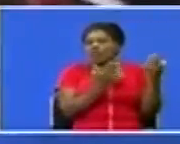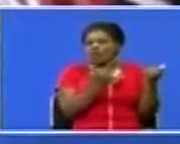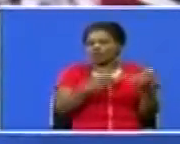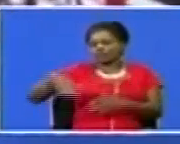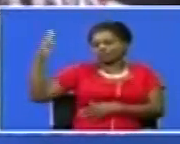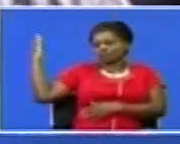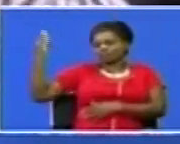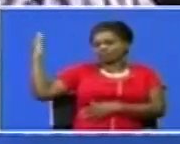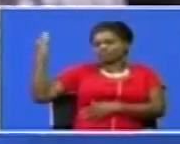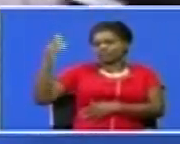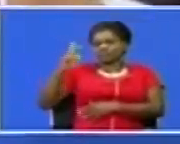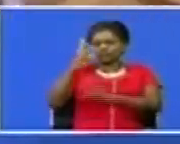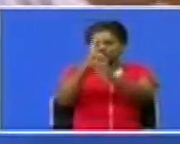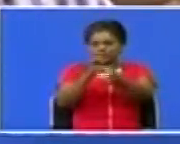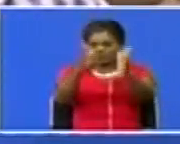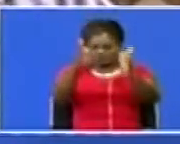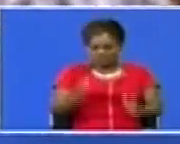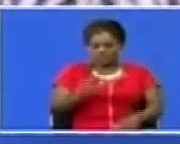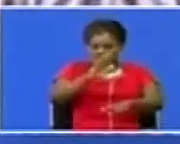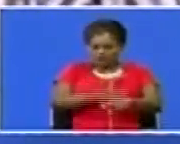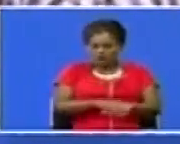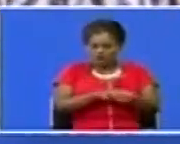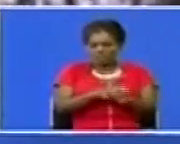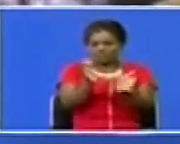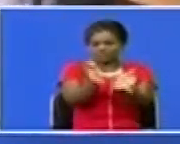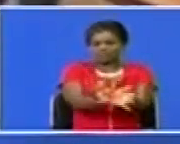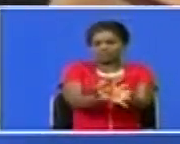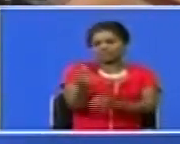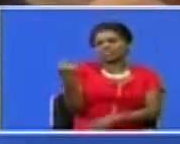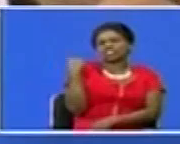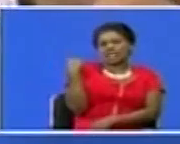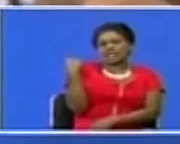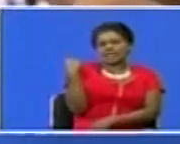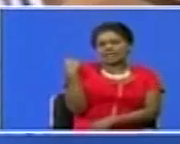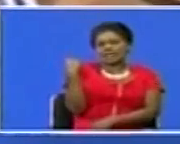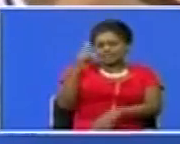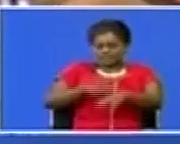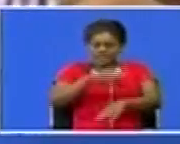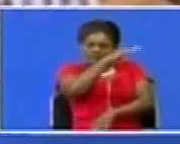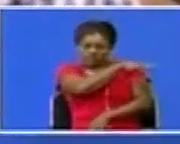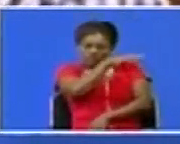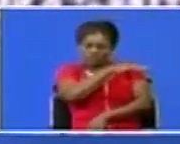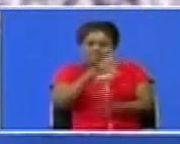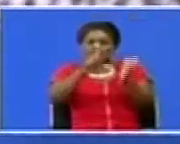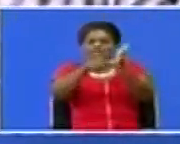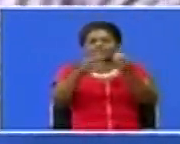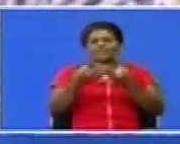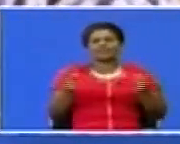kuhutubia wanahabari kuhusiana na kushikwa kwake hapo jana alipokamatwa masaa ya jioni kisha baadaye kuachiliwa.